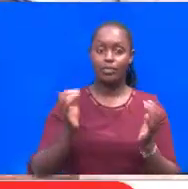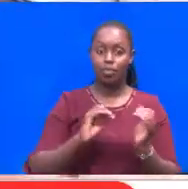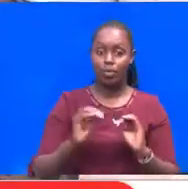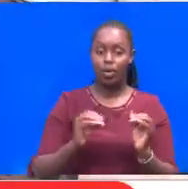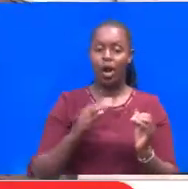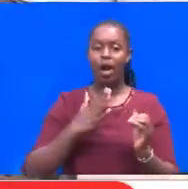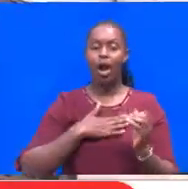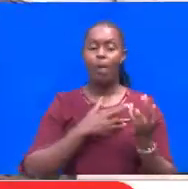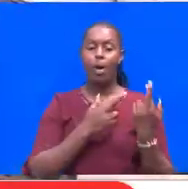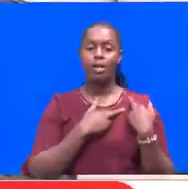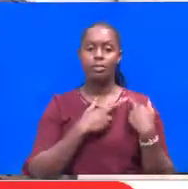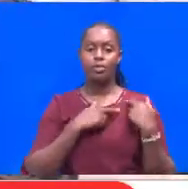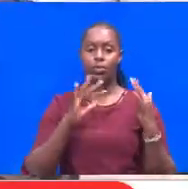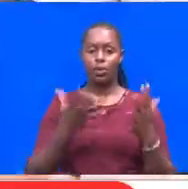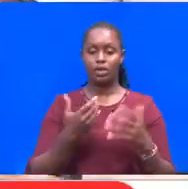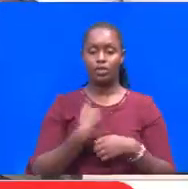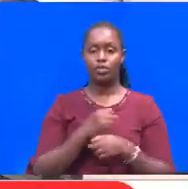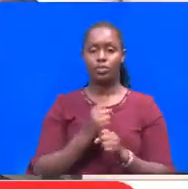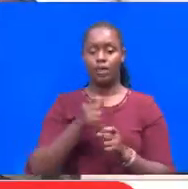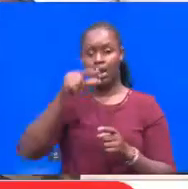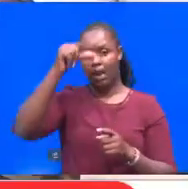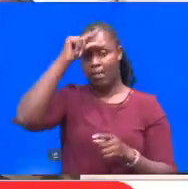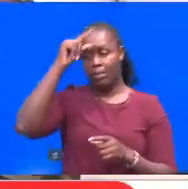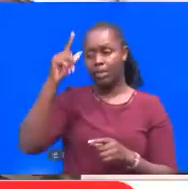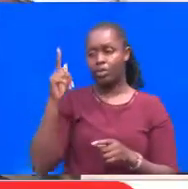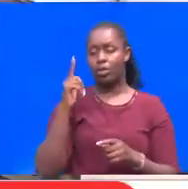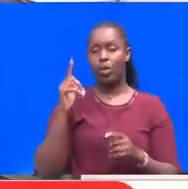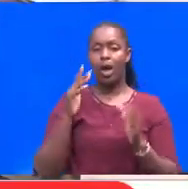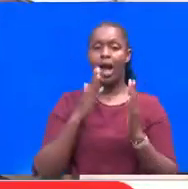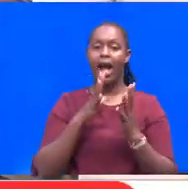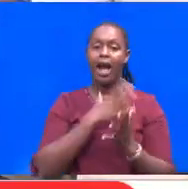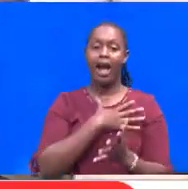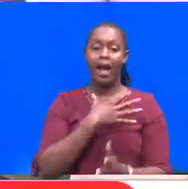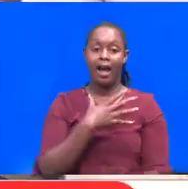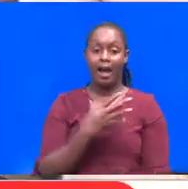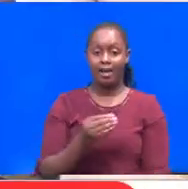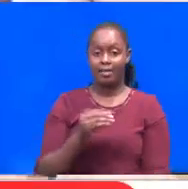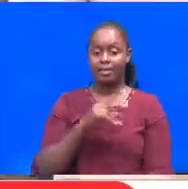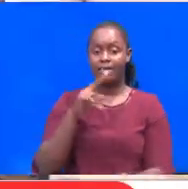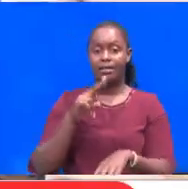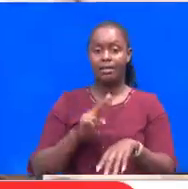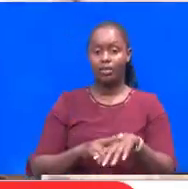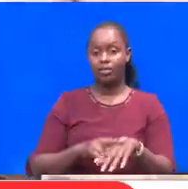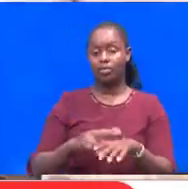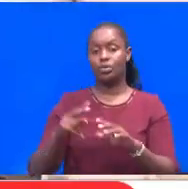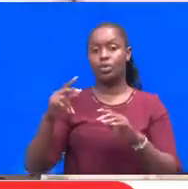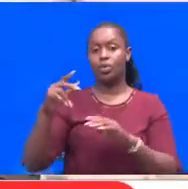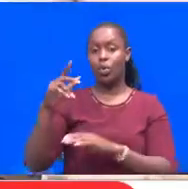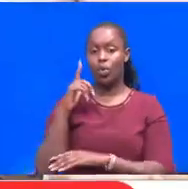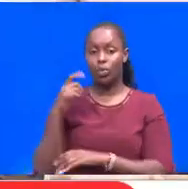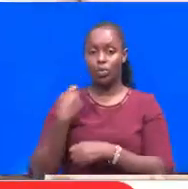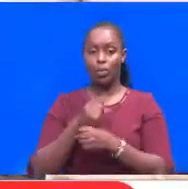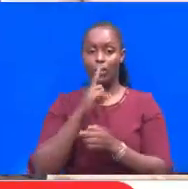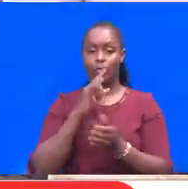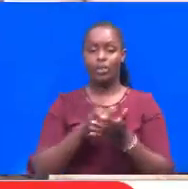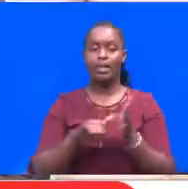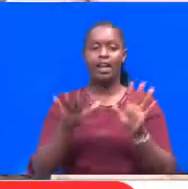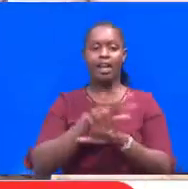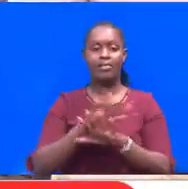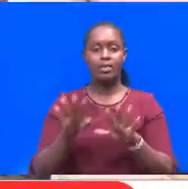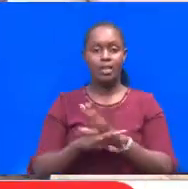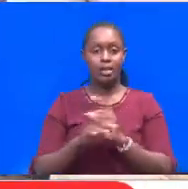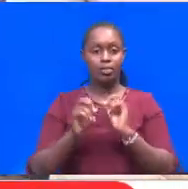ni kutekeleza amri ya serikali na sheria ya nchi. Tuna kwamba usalama katika kaunti itakuwa shwari. Kwa